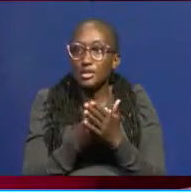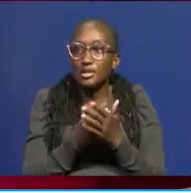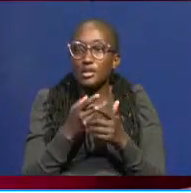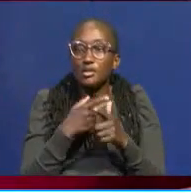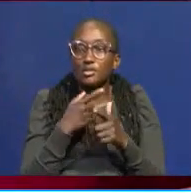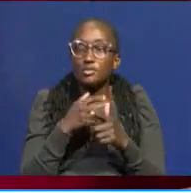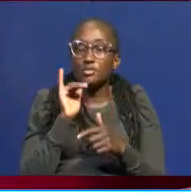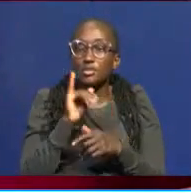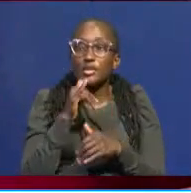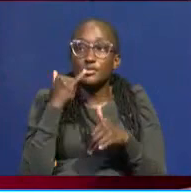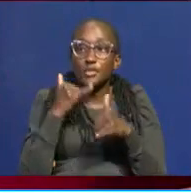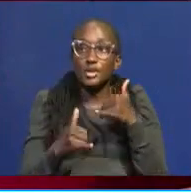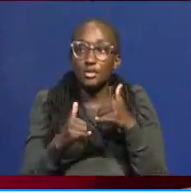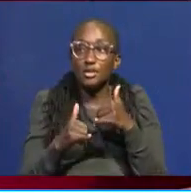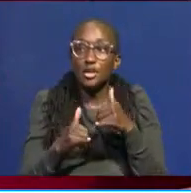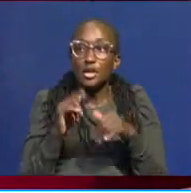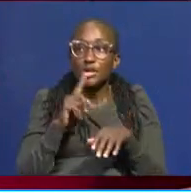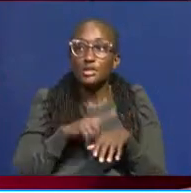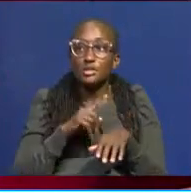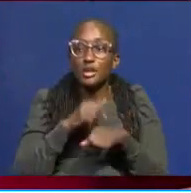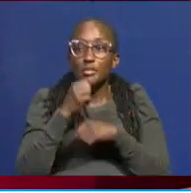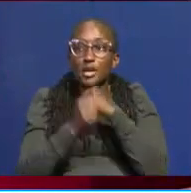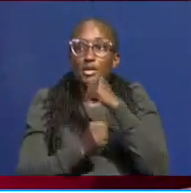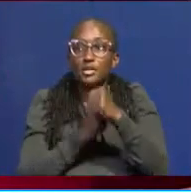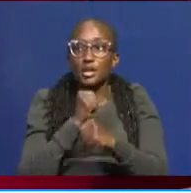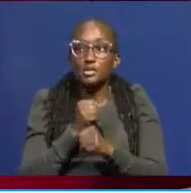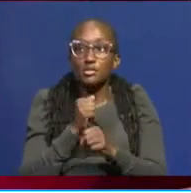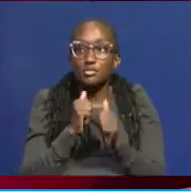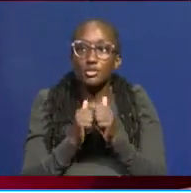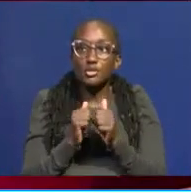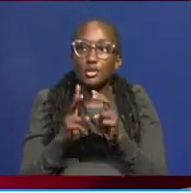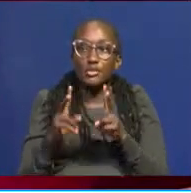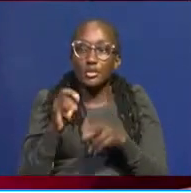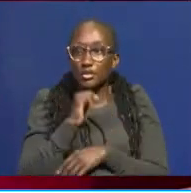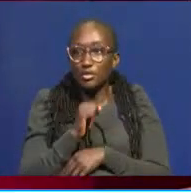hizi pesa zao mwishowe wakiwa katika ile miaka ambayo inaelekea mwisho,